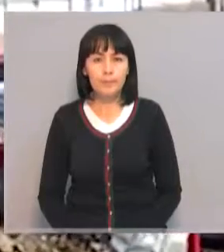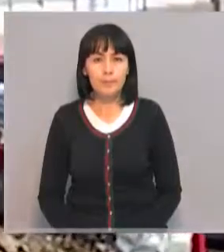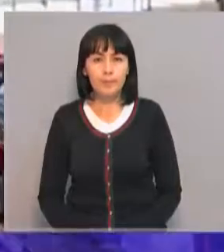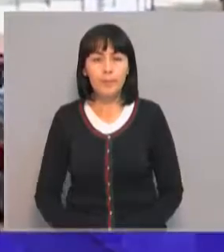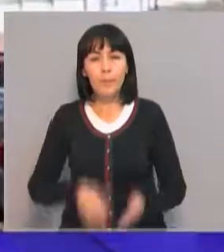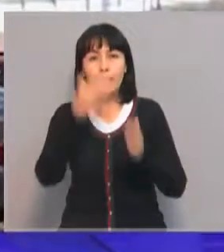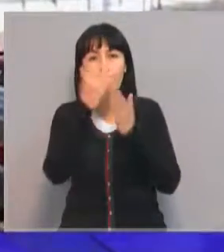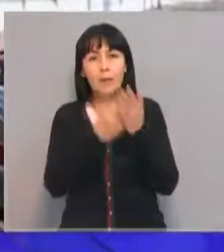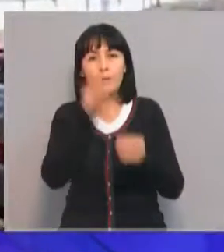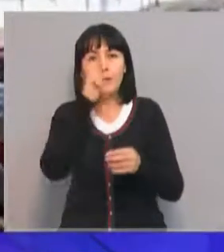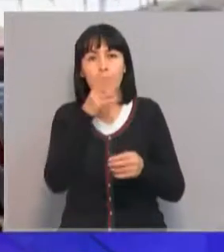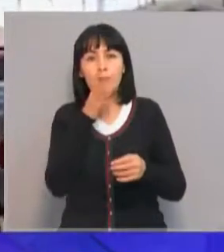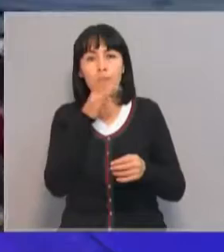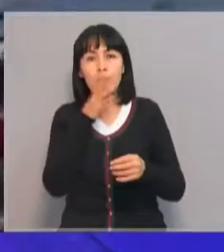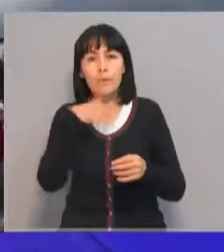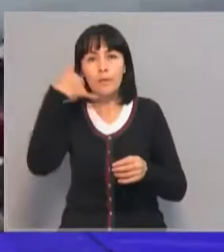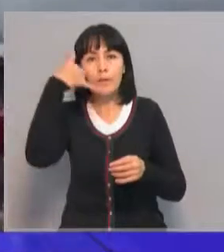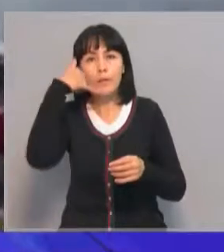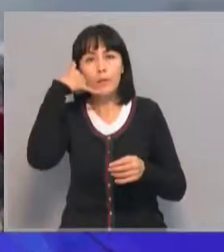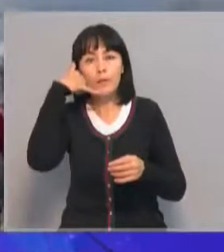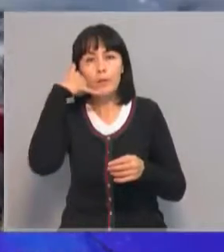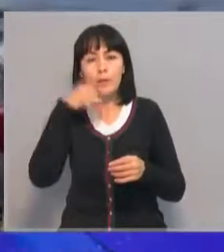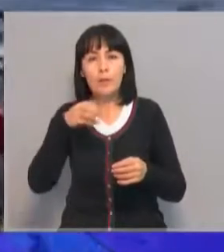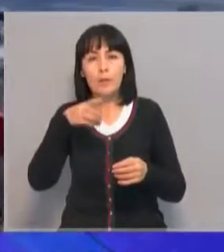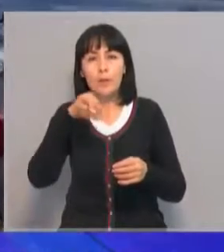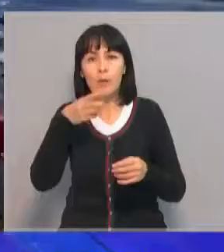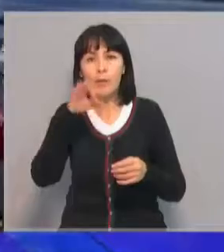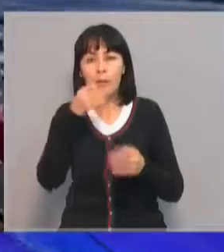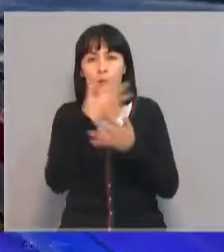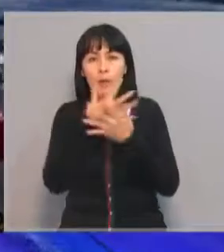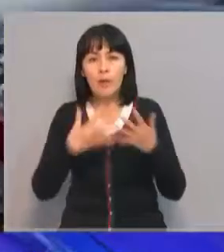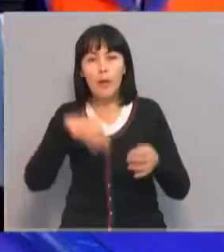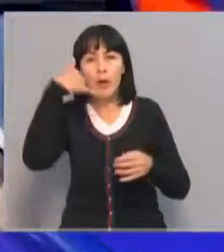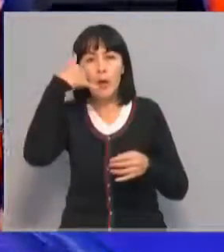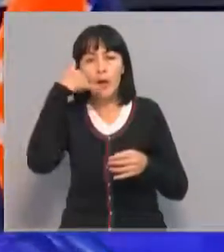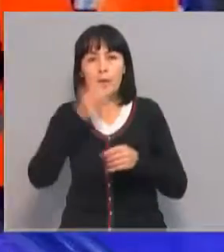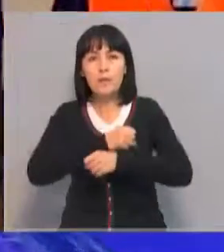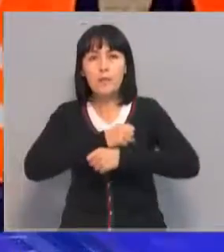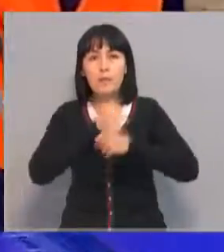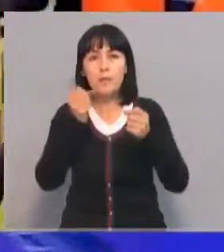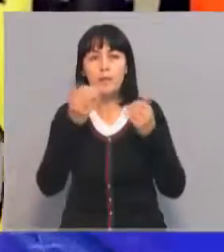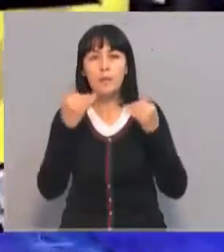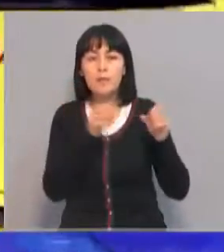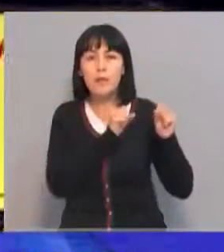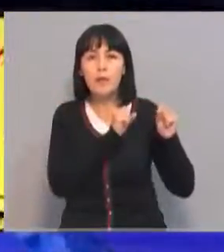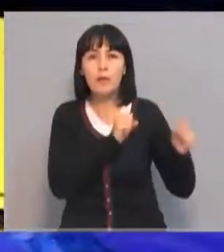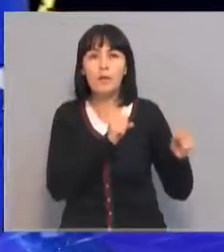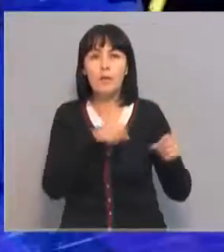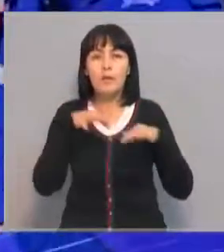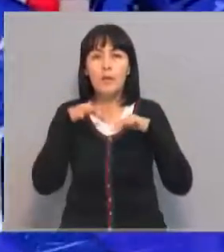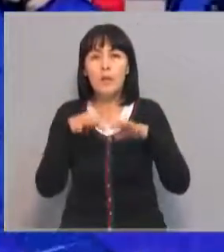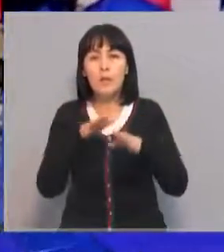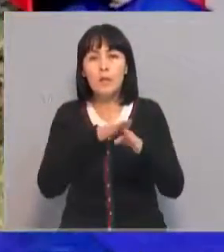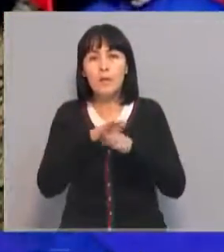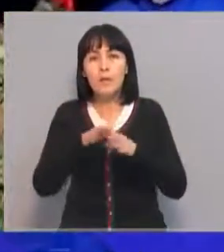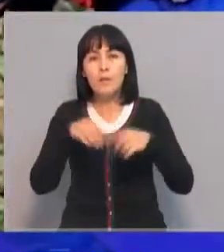По сценарию учения в аварийно-диспетчерскую службу ТО «Шымкент» Мунайон-Имбера поступило сообщение о взрыве надземного хранилища. В результате